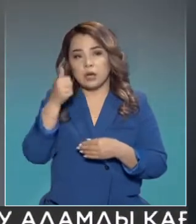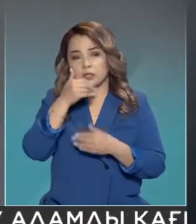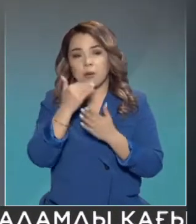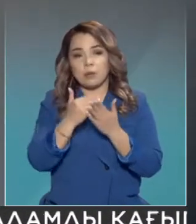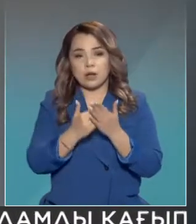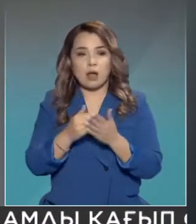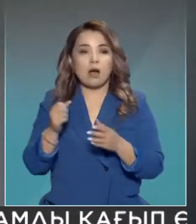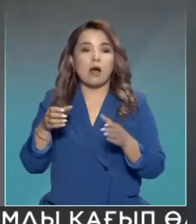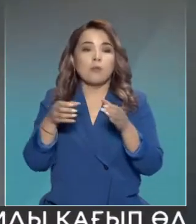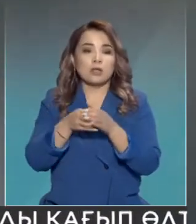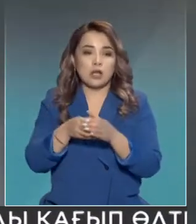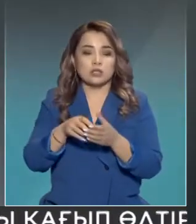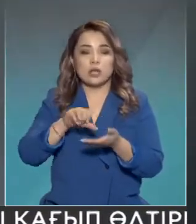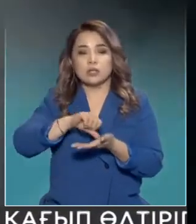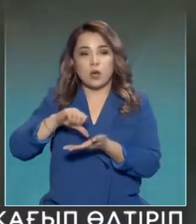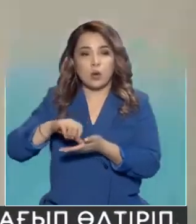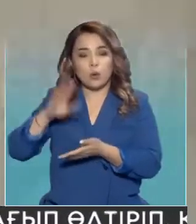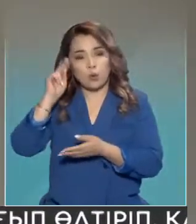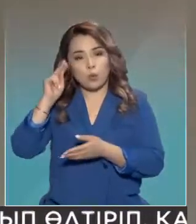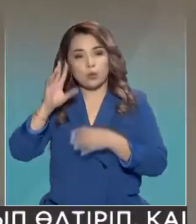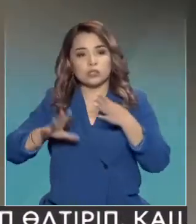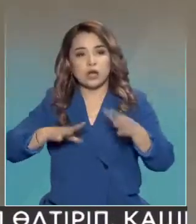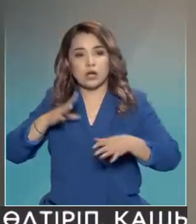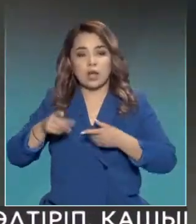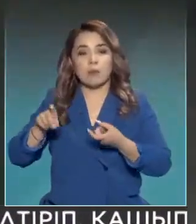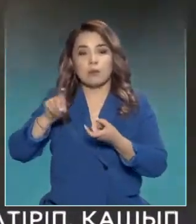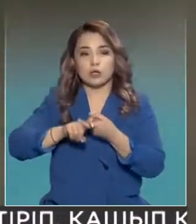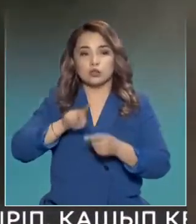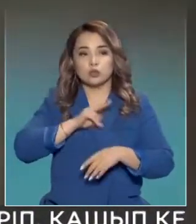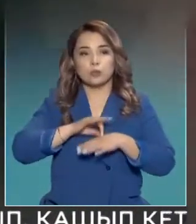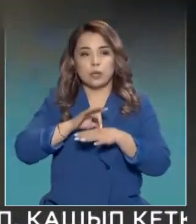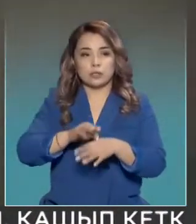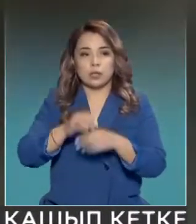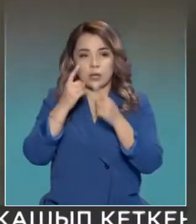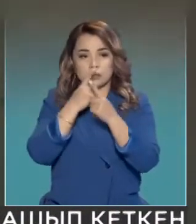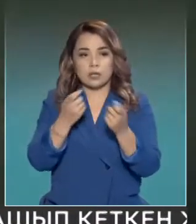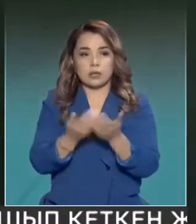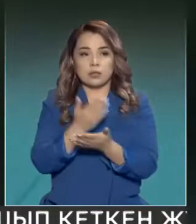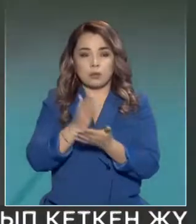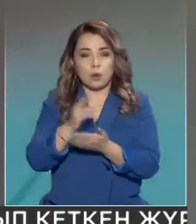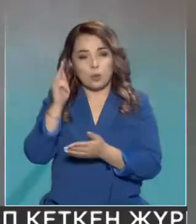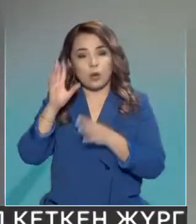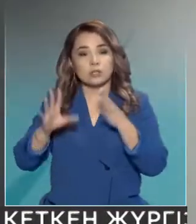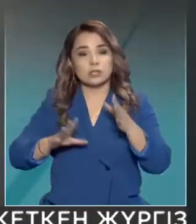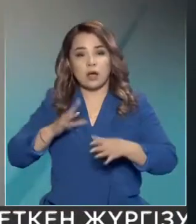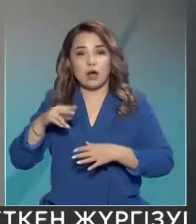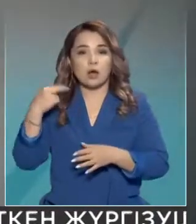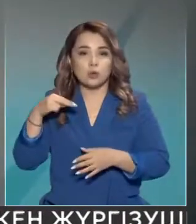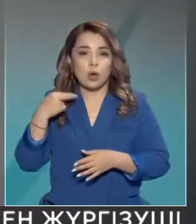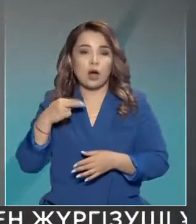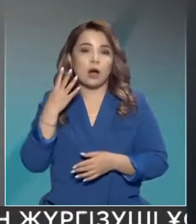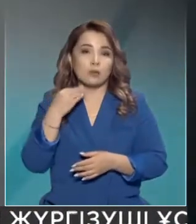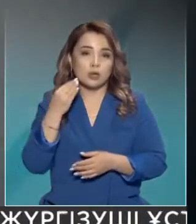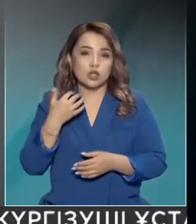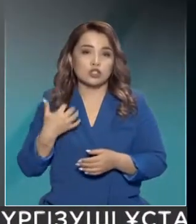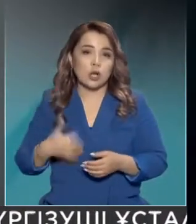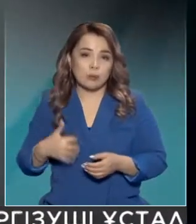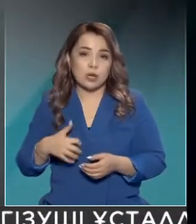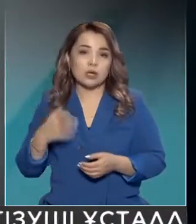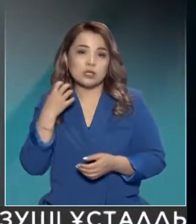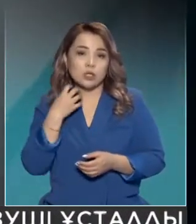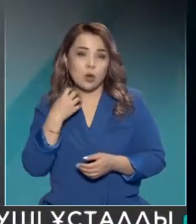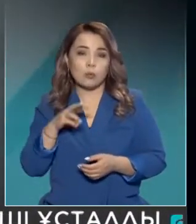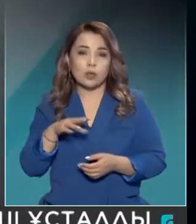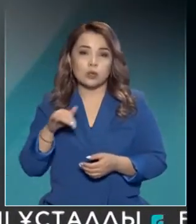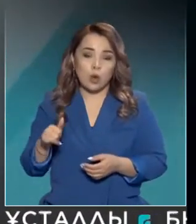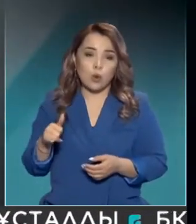ведомствоаралық командалық штабтық оқу-жаттығу жиындарына байланысты жүргенін хабарлады. Оқу-жаттығулар Ақтөбе, Алматы, Атырау, Жамбыл,